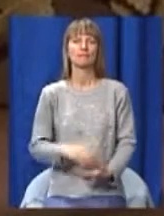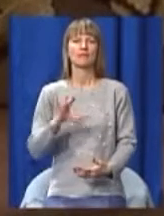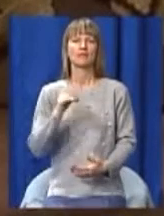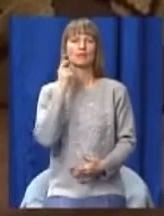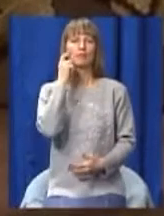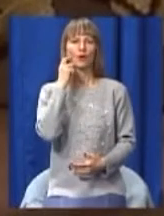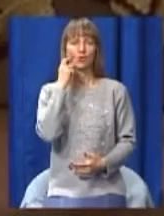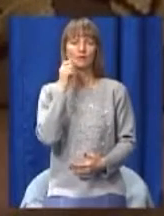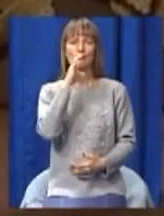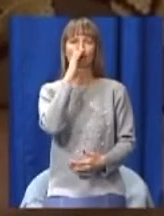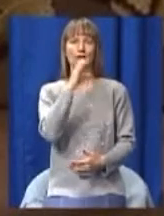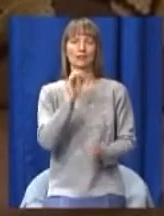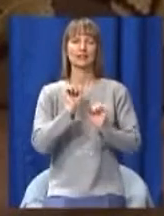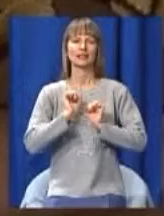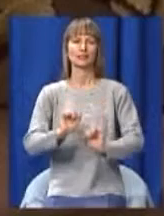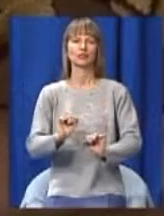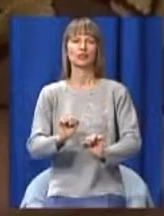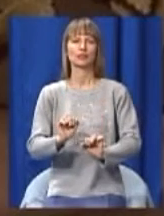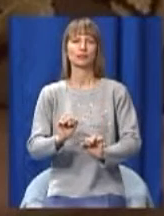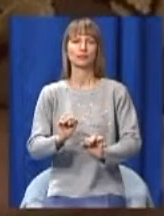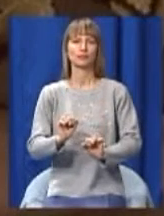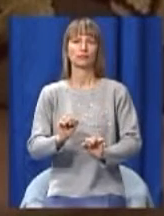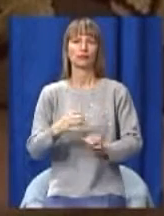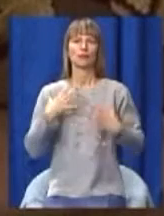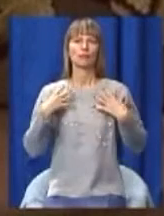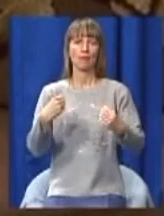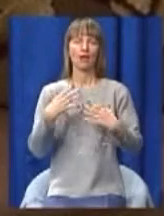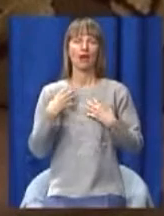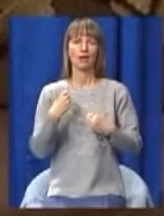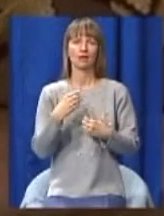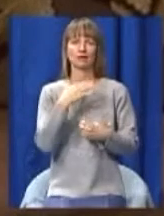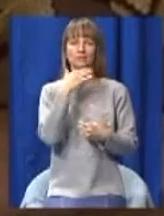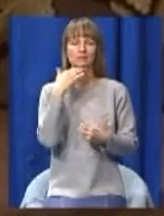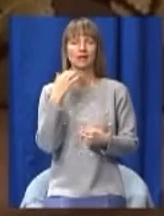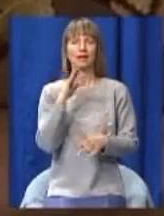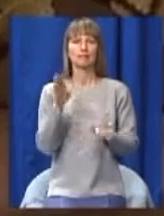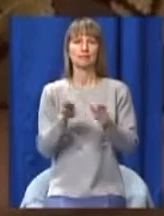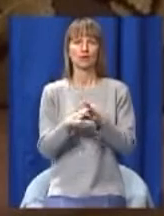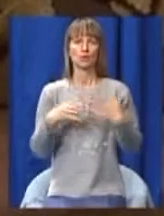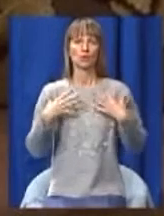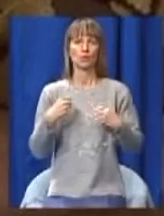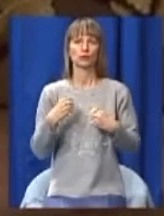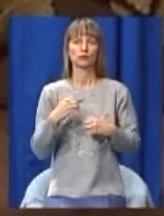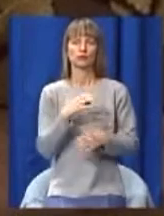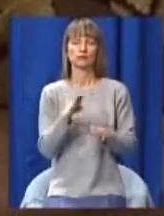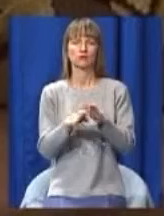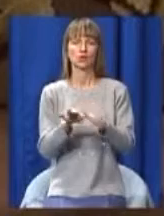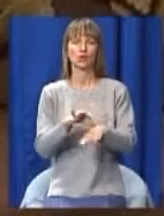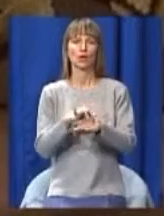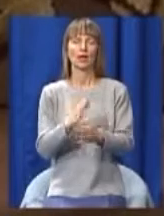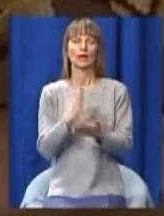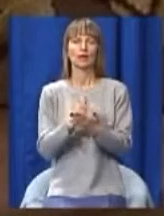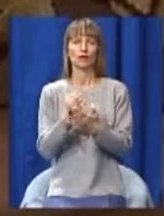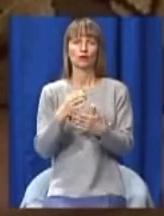морозу вовка захищає густе хутро. А під хутром біля шкіри є